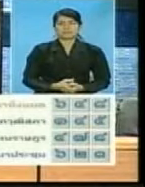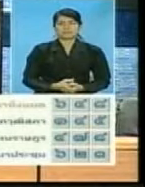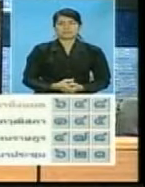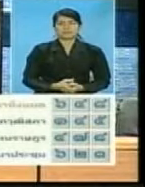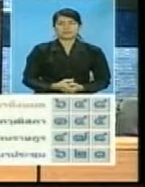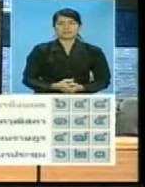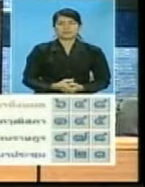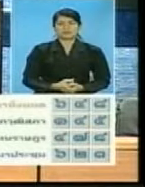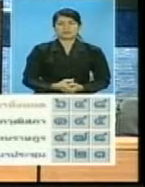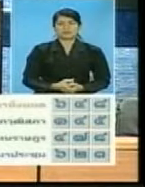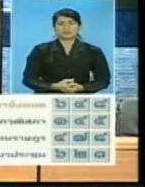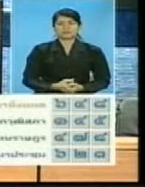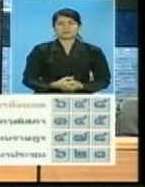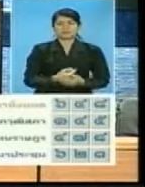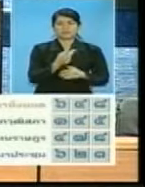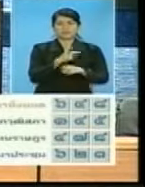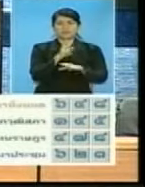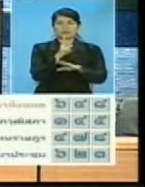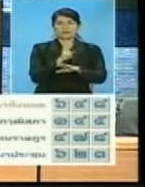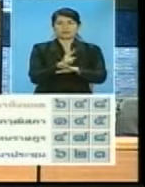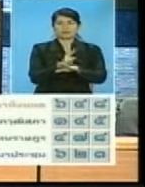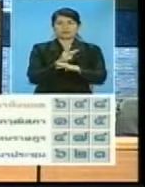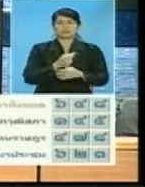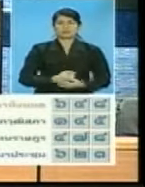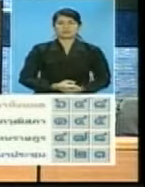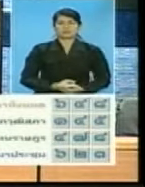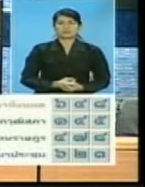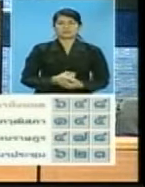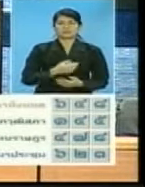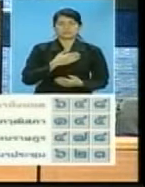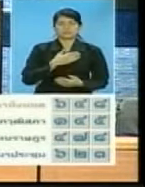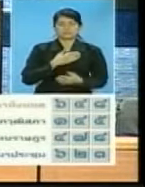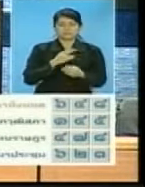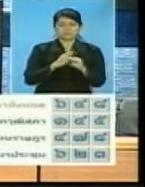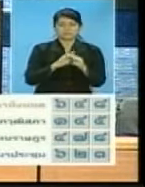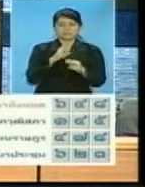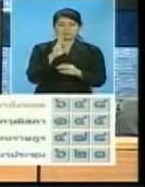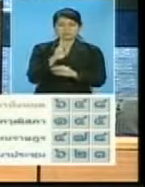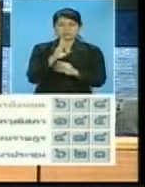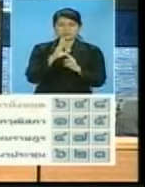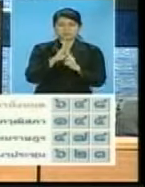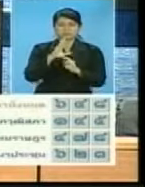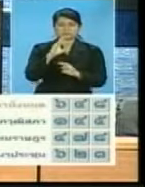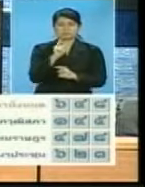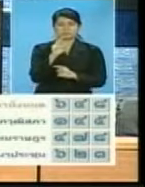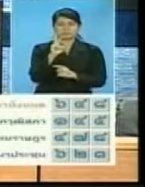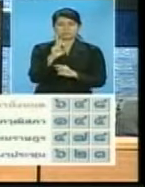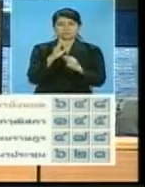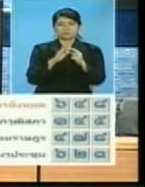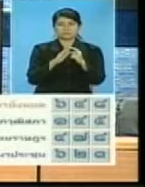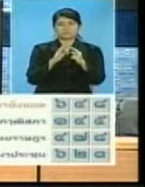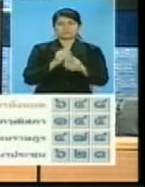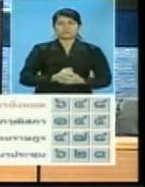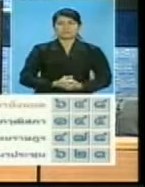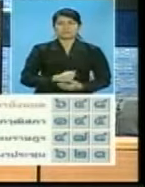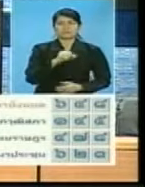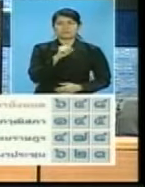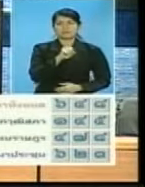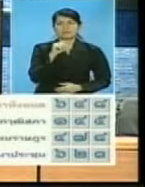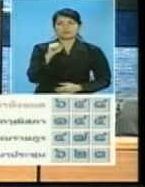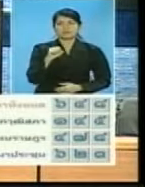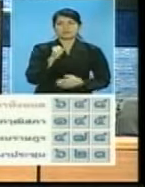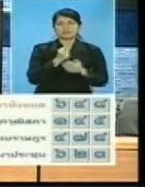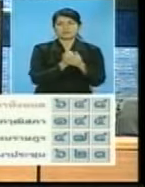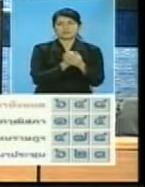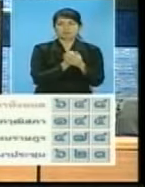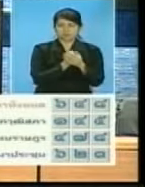ท่านท่านที่เคารพกระผมวัชราเพชรทองสมาชิกสภาผู้แทนราษฎร